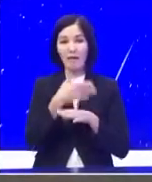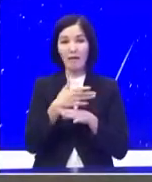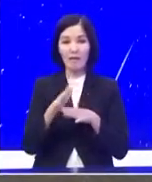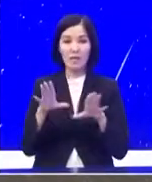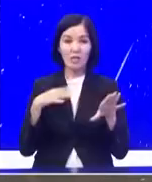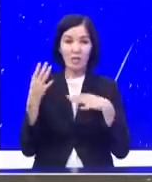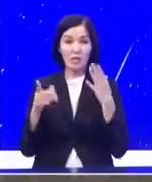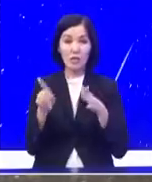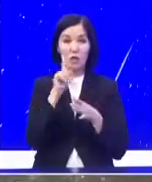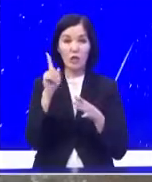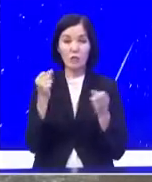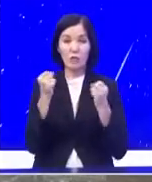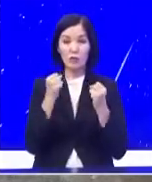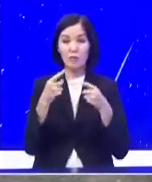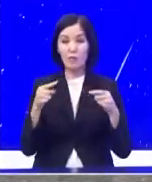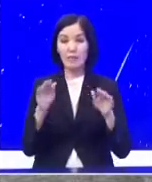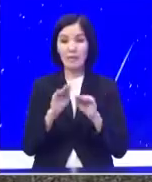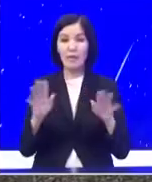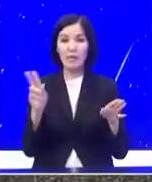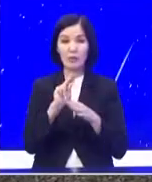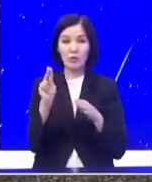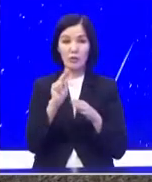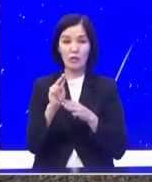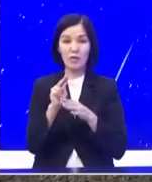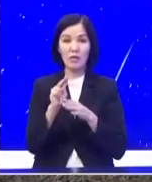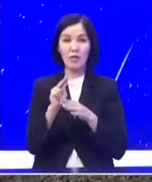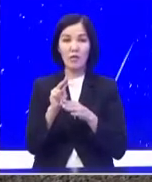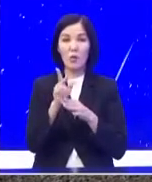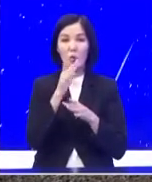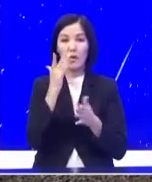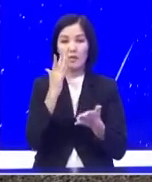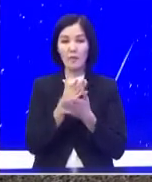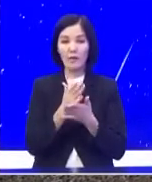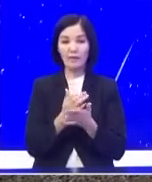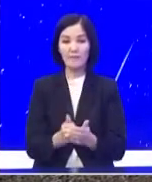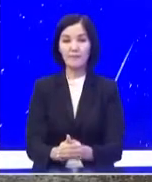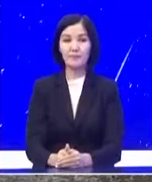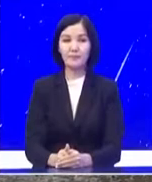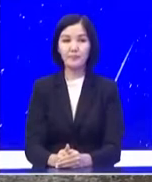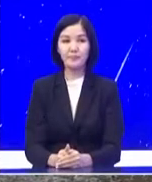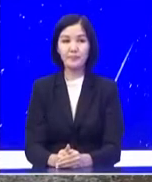жас спортшылардан бөлек басқа да балалармен жаттығу жасауға арнайы уақыт қарастырылған көрінеді.